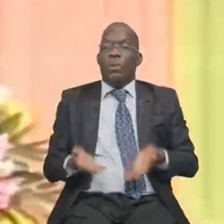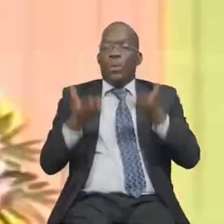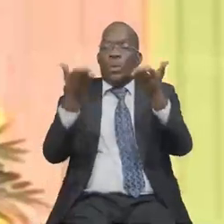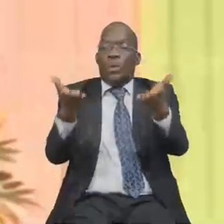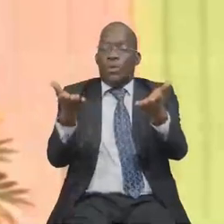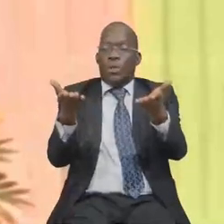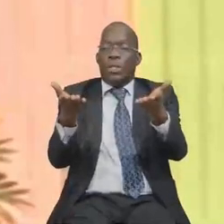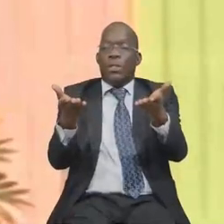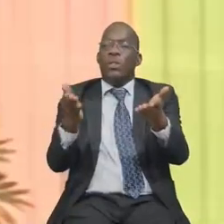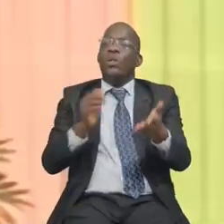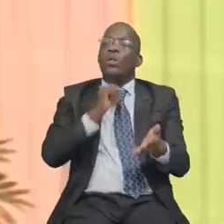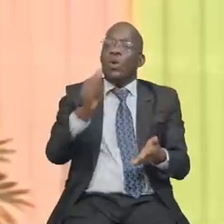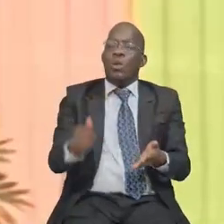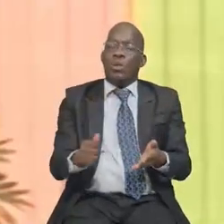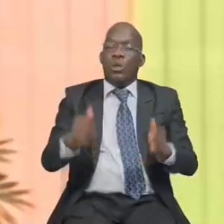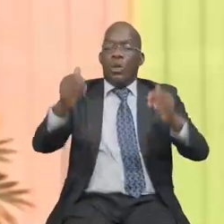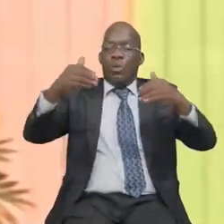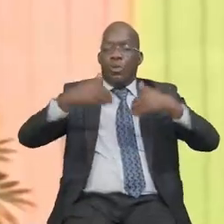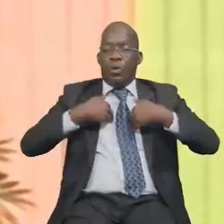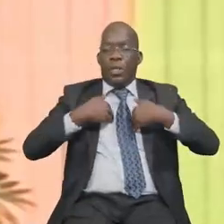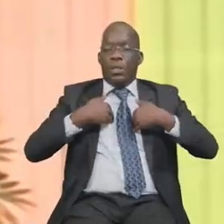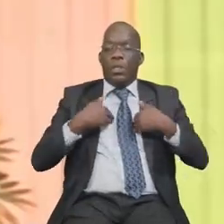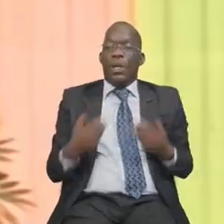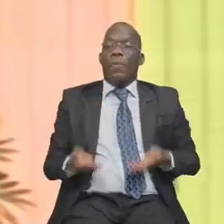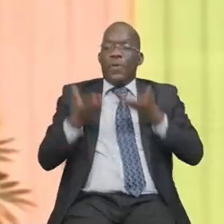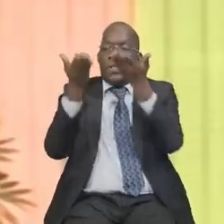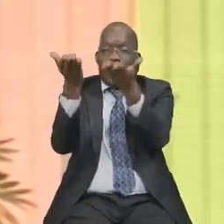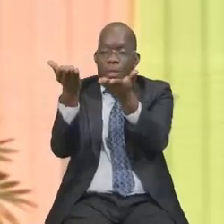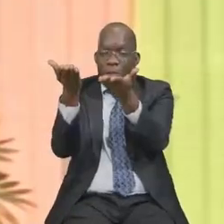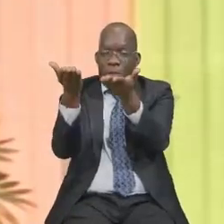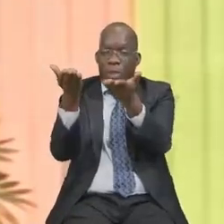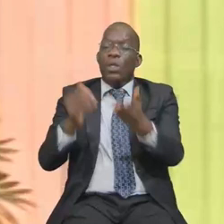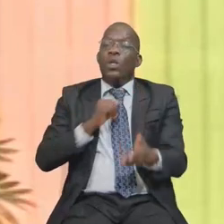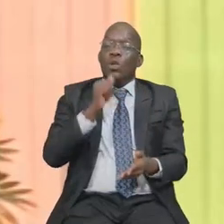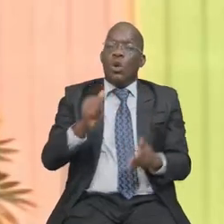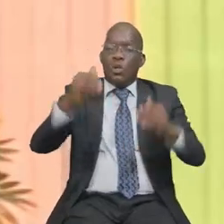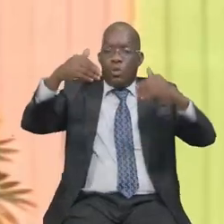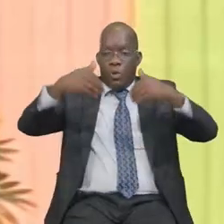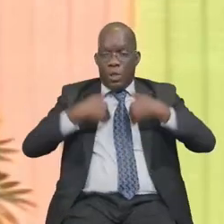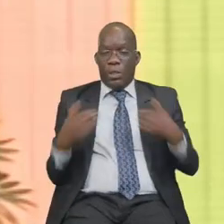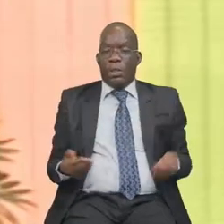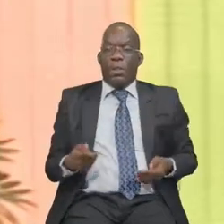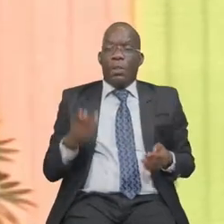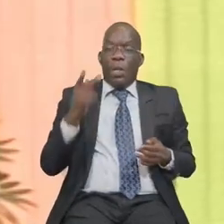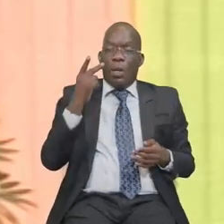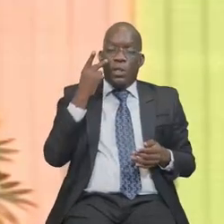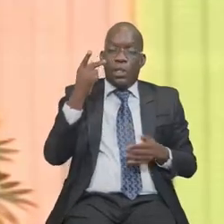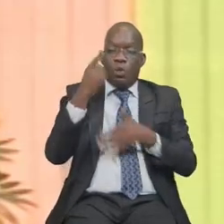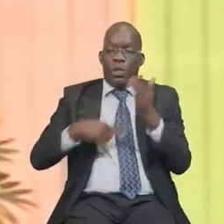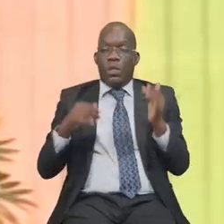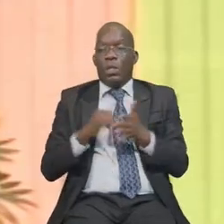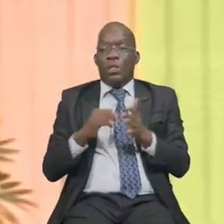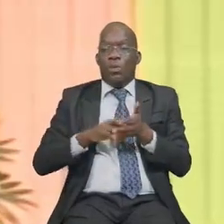présente et ne possède pas. Présente et ne possède pas. Je vais vous montrer ce que ça veut dire. En Colossiens